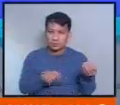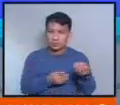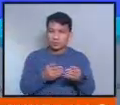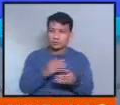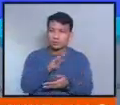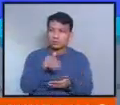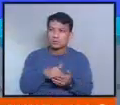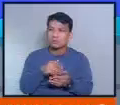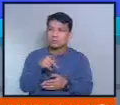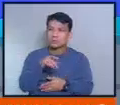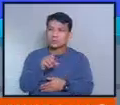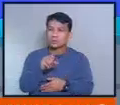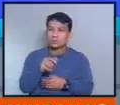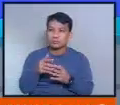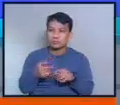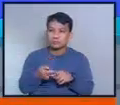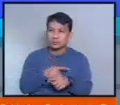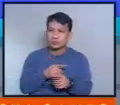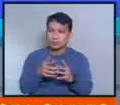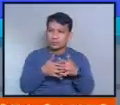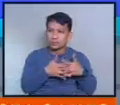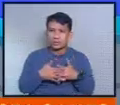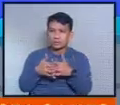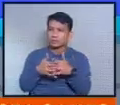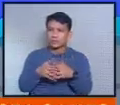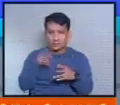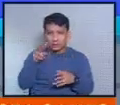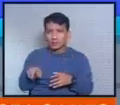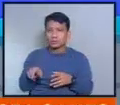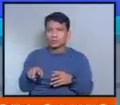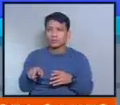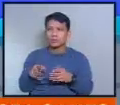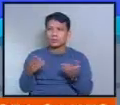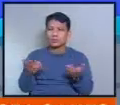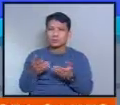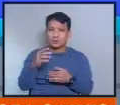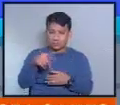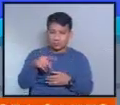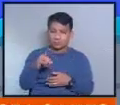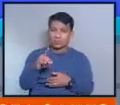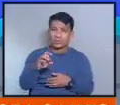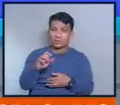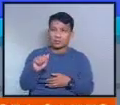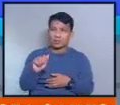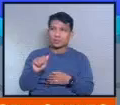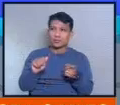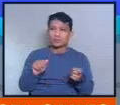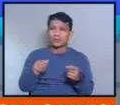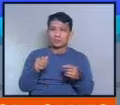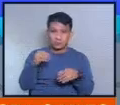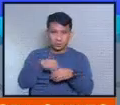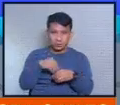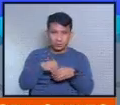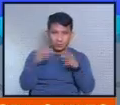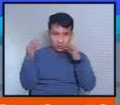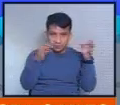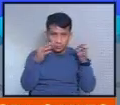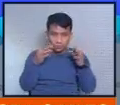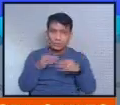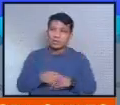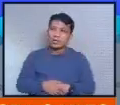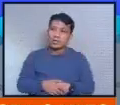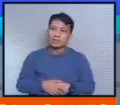Central Mail Exchange sa Pasay mula sa Amerika kung saan nadiskubre ng Customs at PDEA na shabu ang laman ng